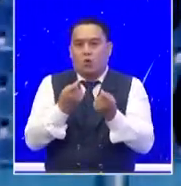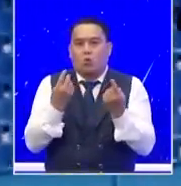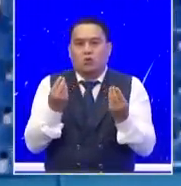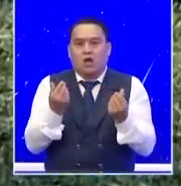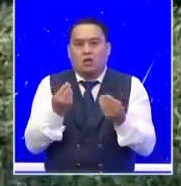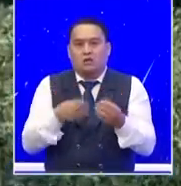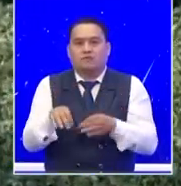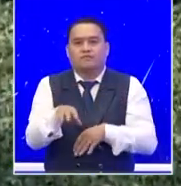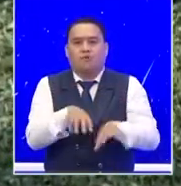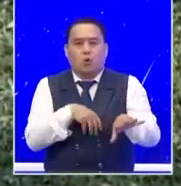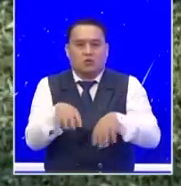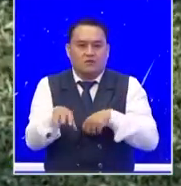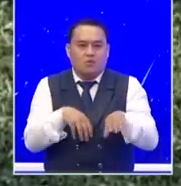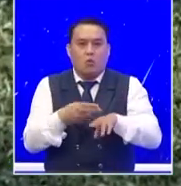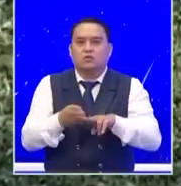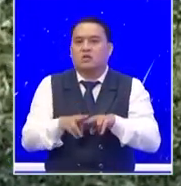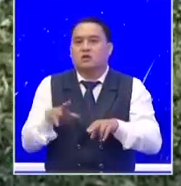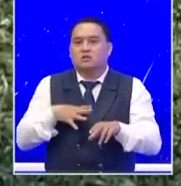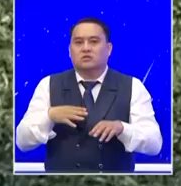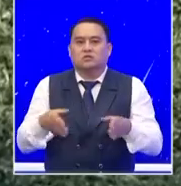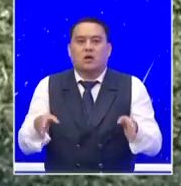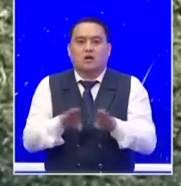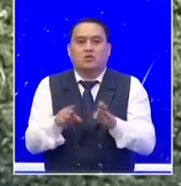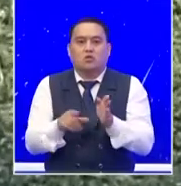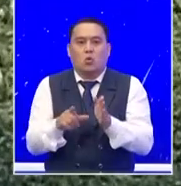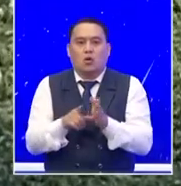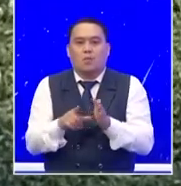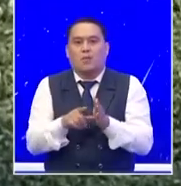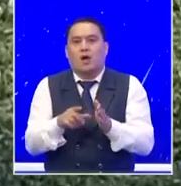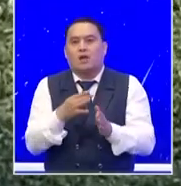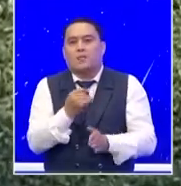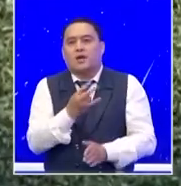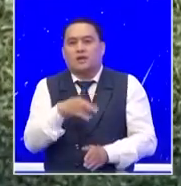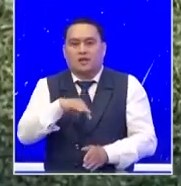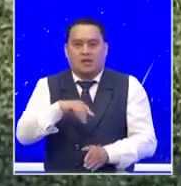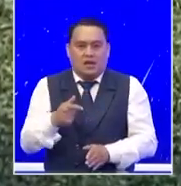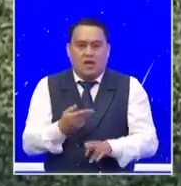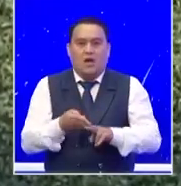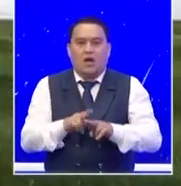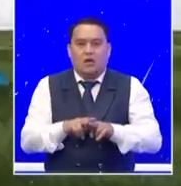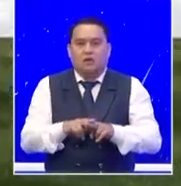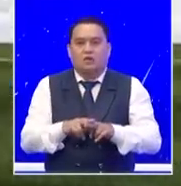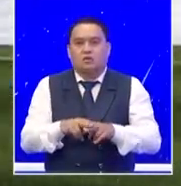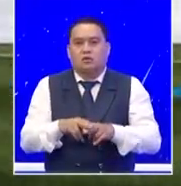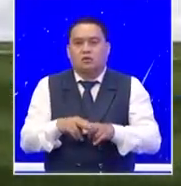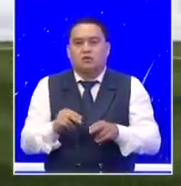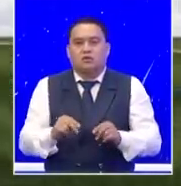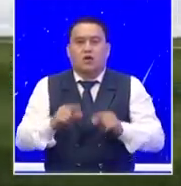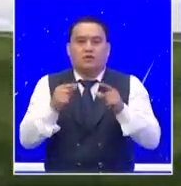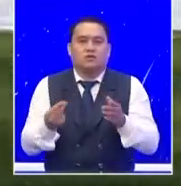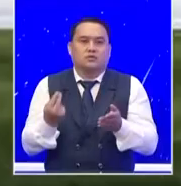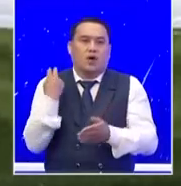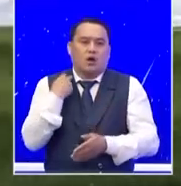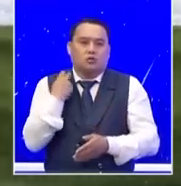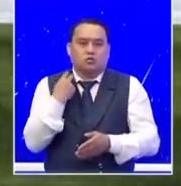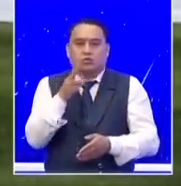крупные денежные махинации. Речь идет о сокрытии налогов на сумму почти 1 миллиард тенге, а также необоснованно завышенных